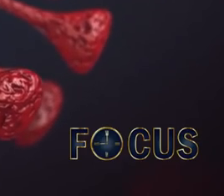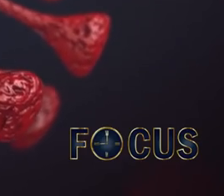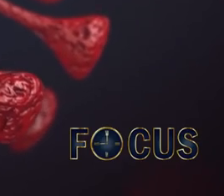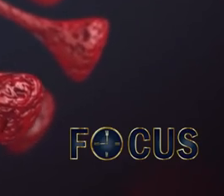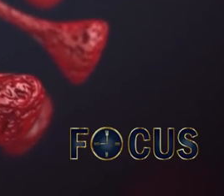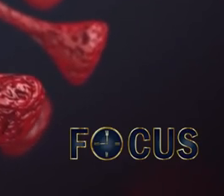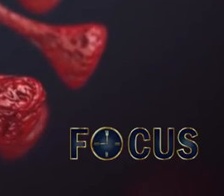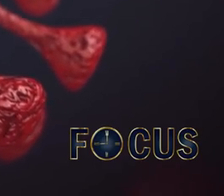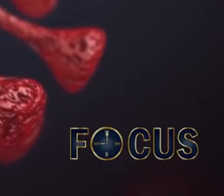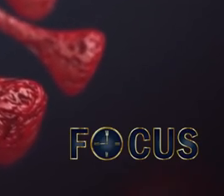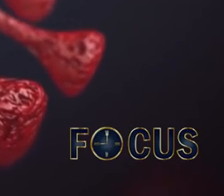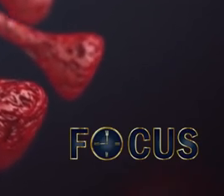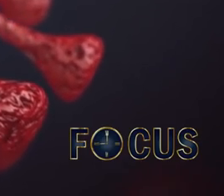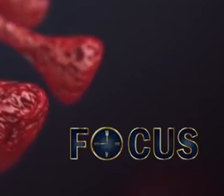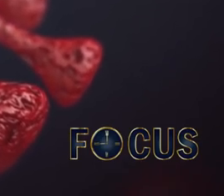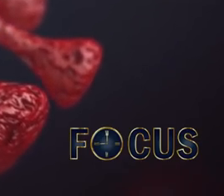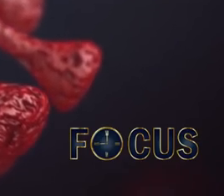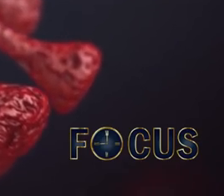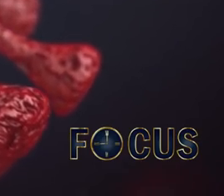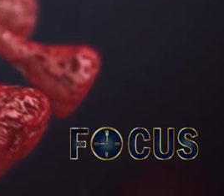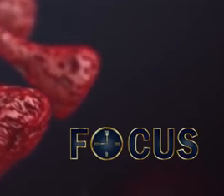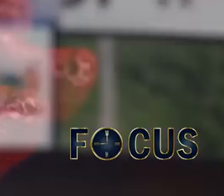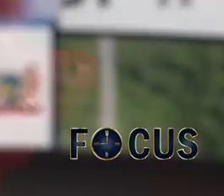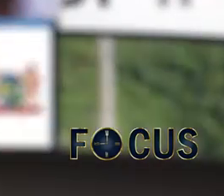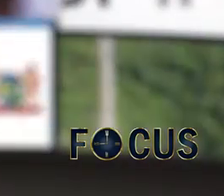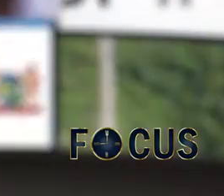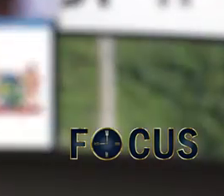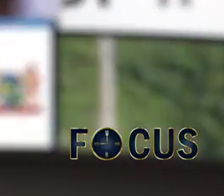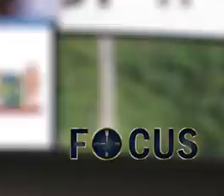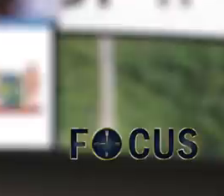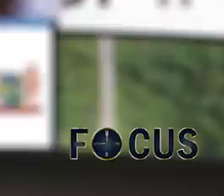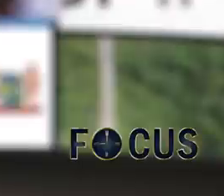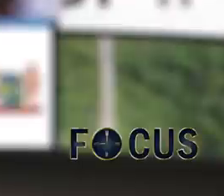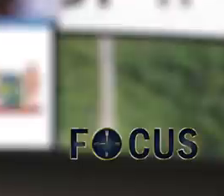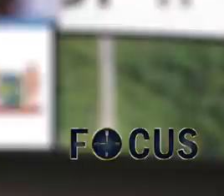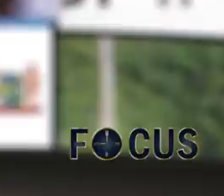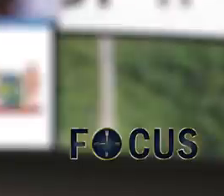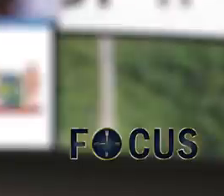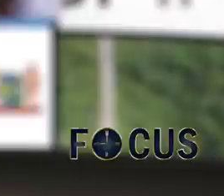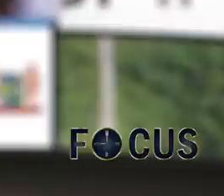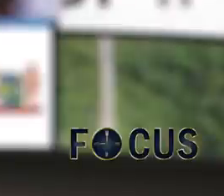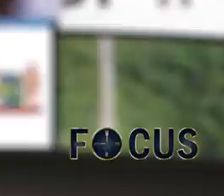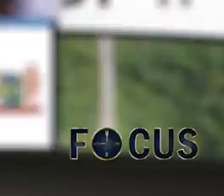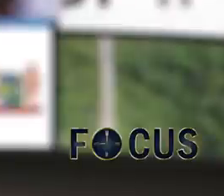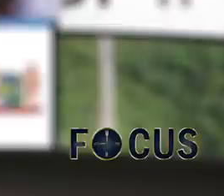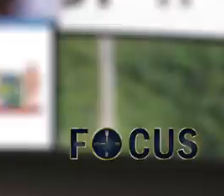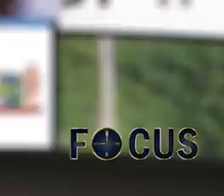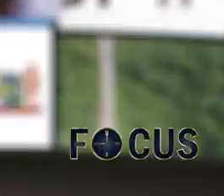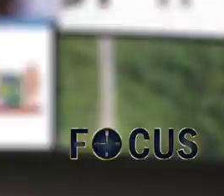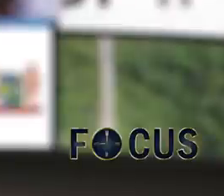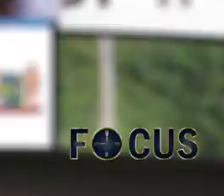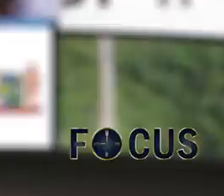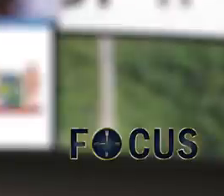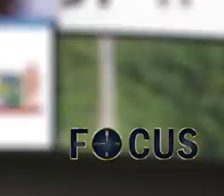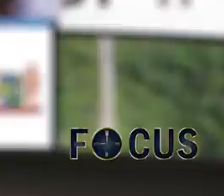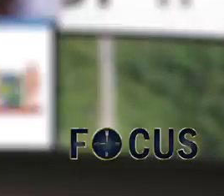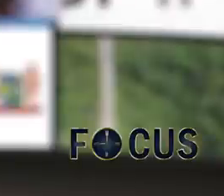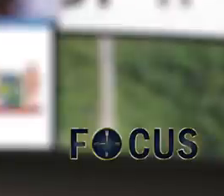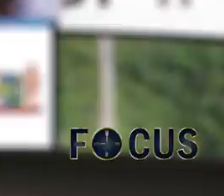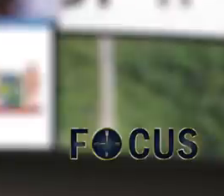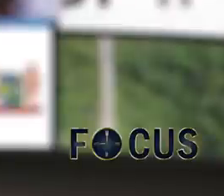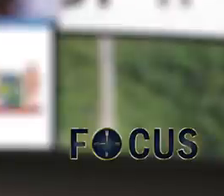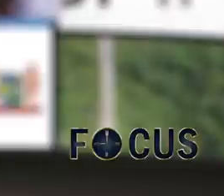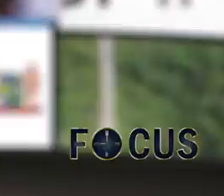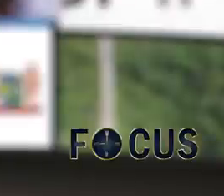nog vrij laag. Hoe meer burgers zich vaccineren, hoe sneller wij terug kunnen naar het normale leven. Wees daarom onderdeel van